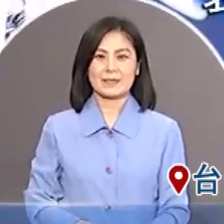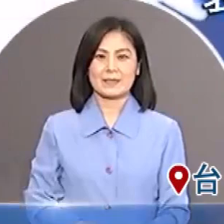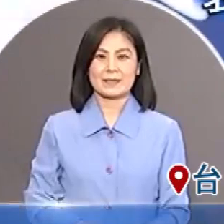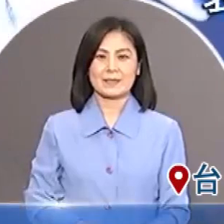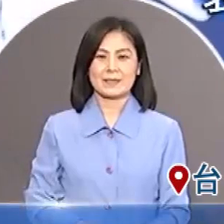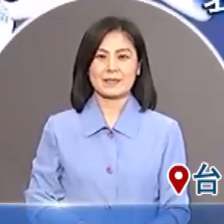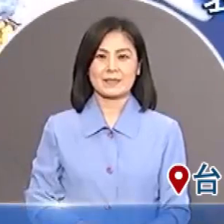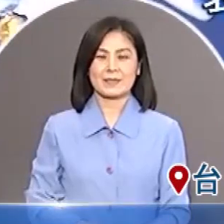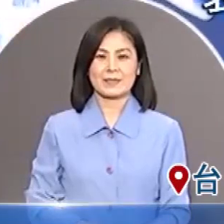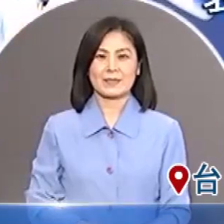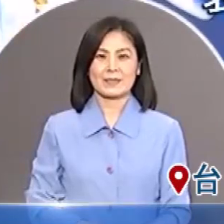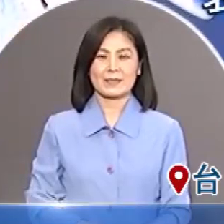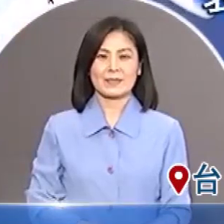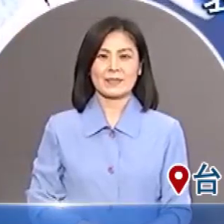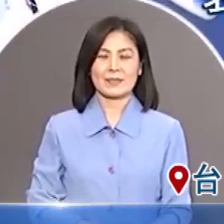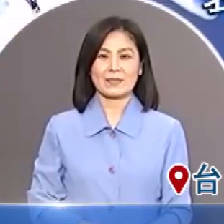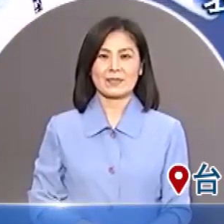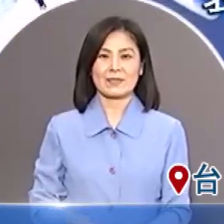这个